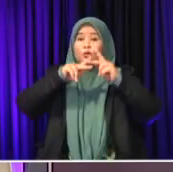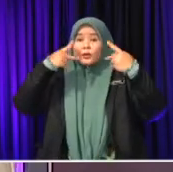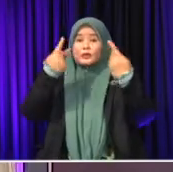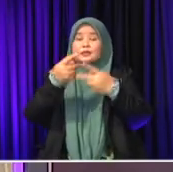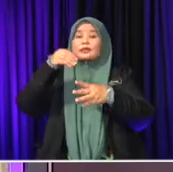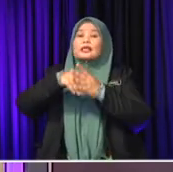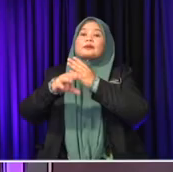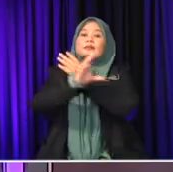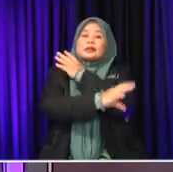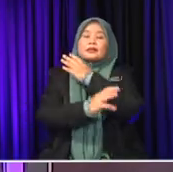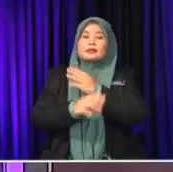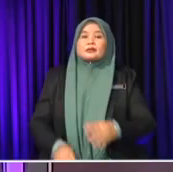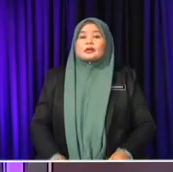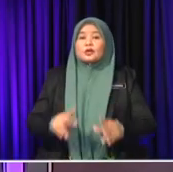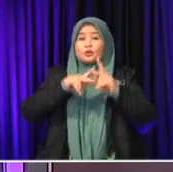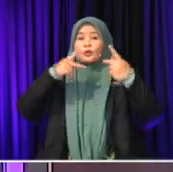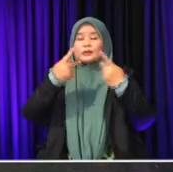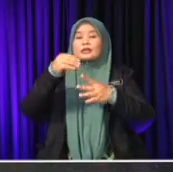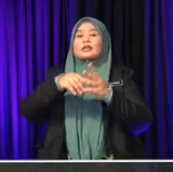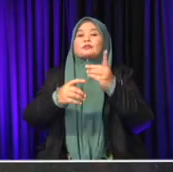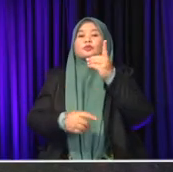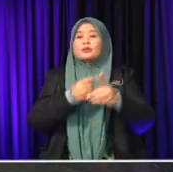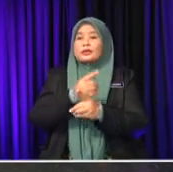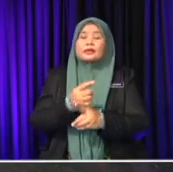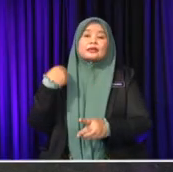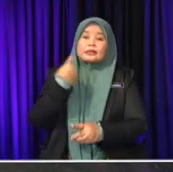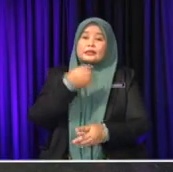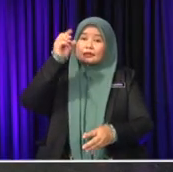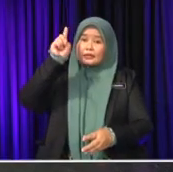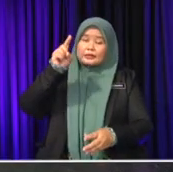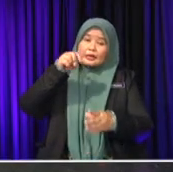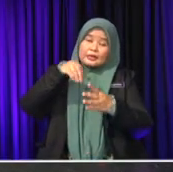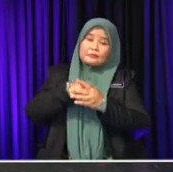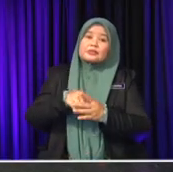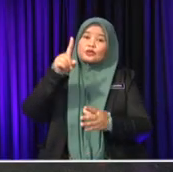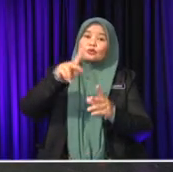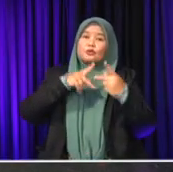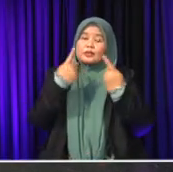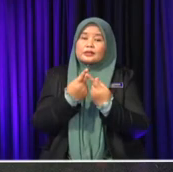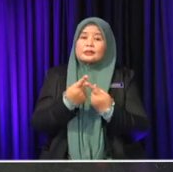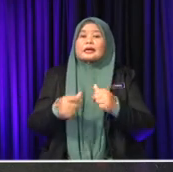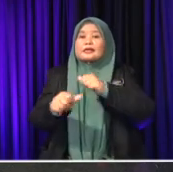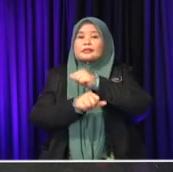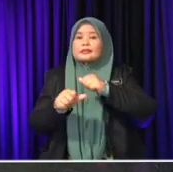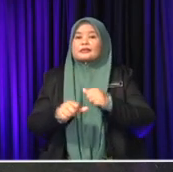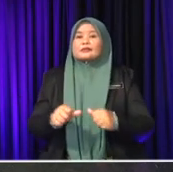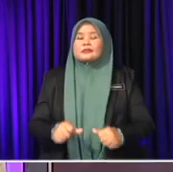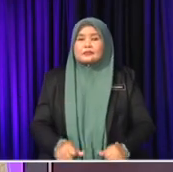negara ataupun keluarga dalam dunia kita adalah satu keluarga asasnya ilahilah